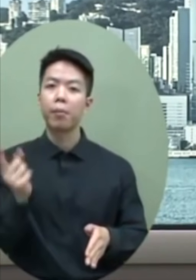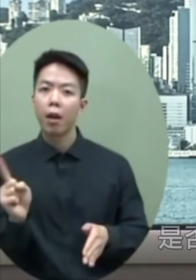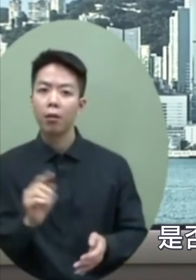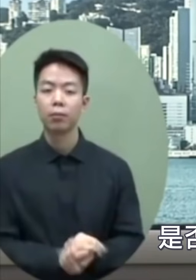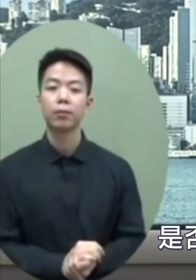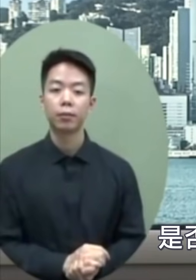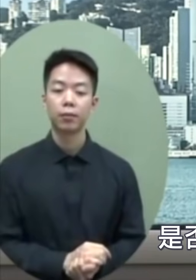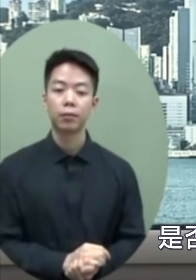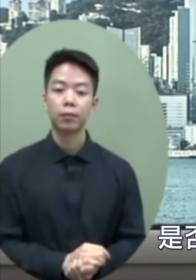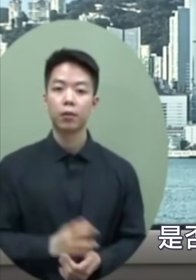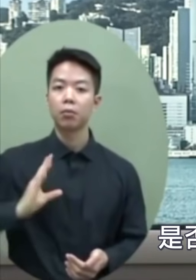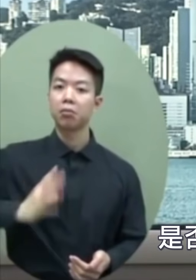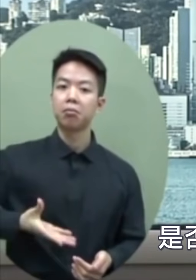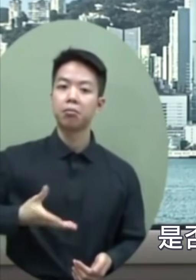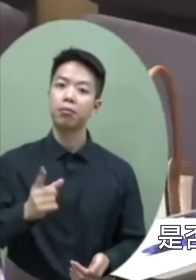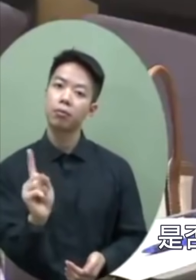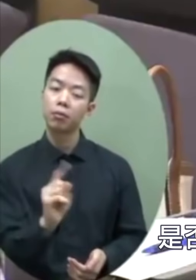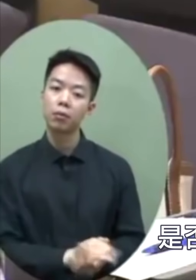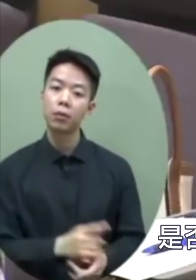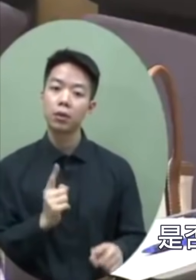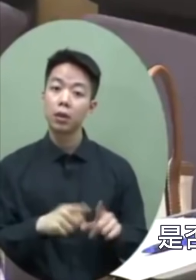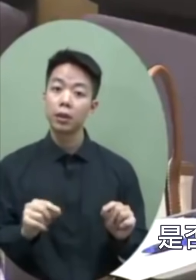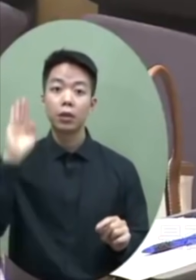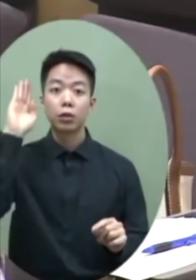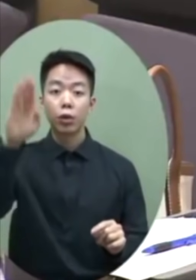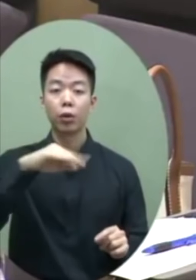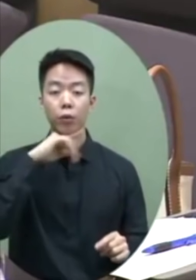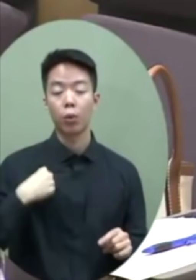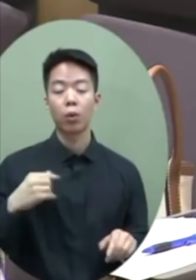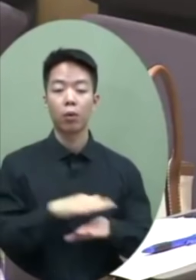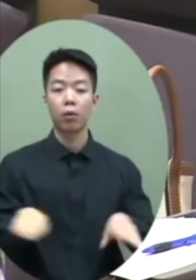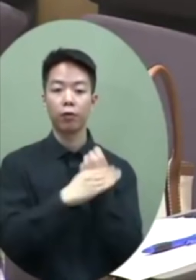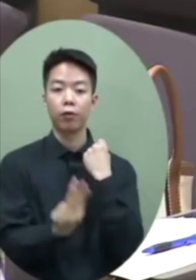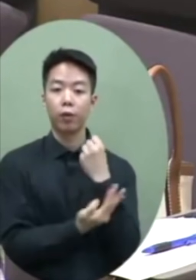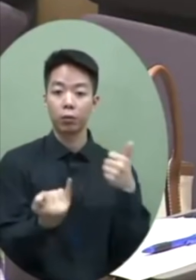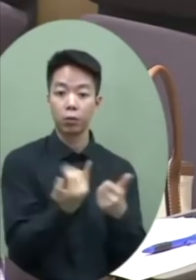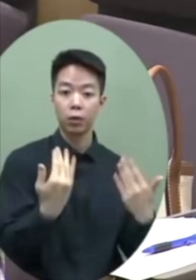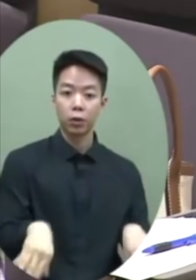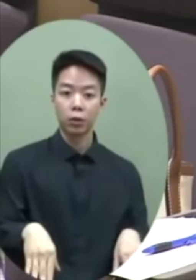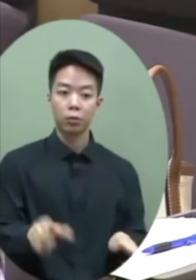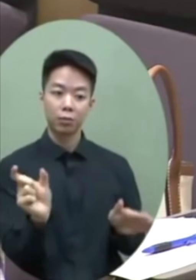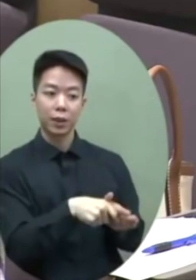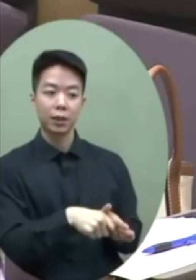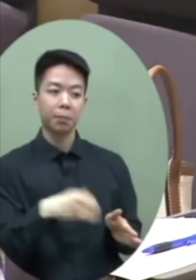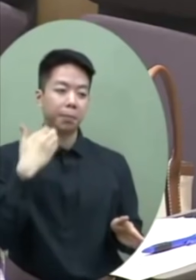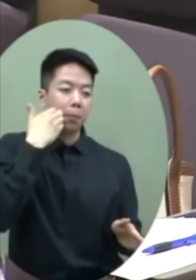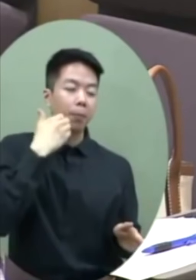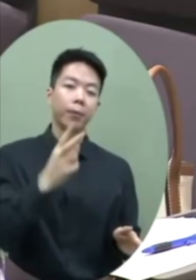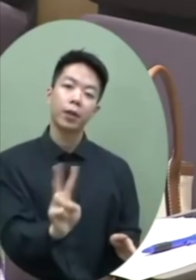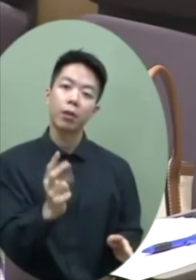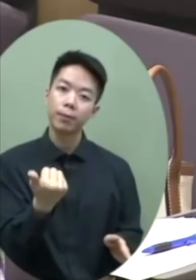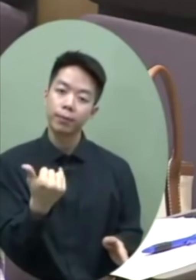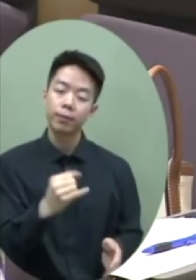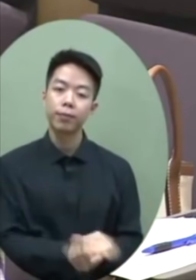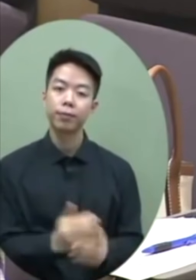咧？咁其實係咪可以理解為以後犯國安法嘅話，都會有可能被凍結資產咧？咁另外咧，其實